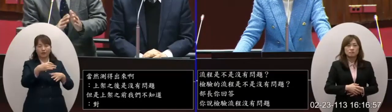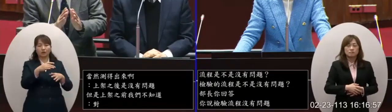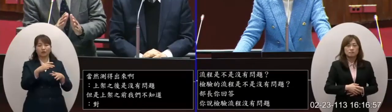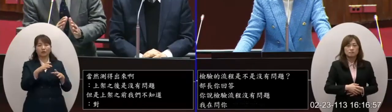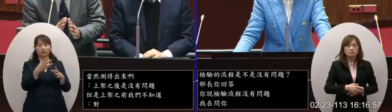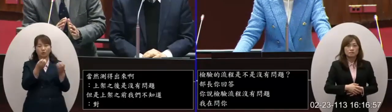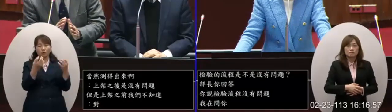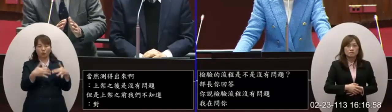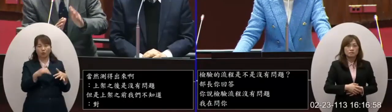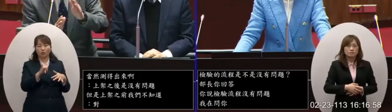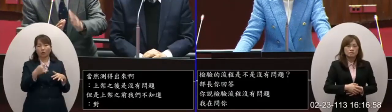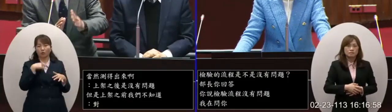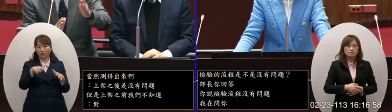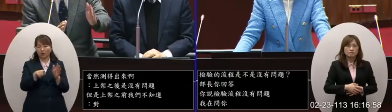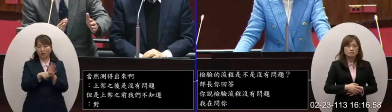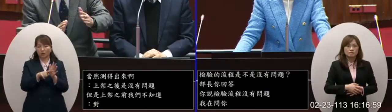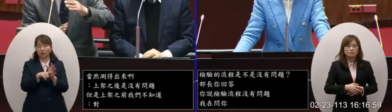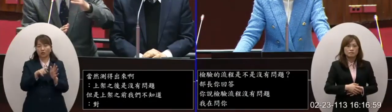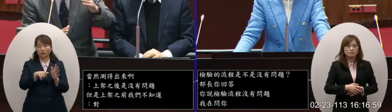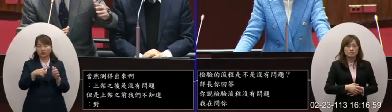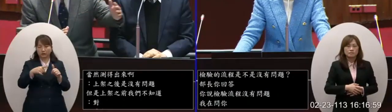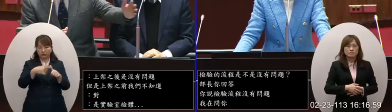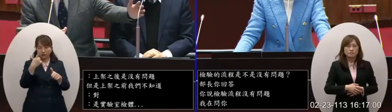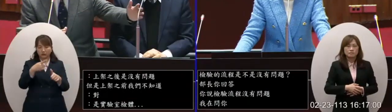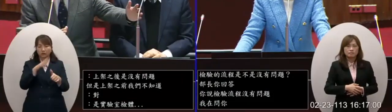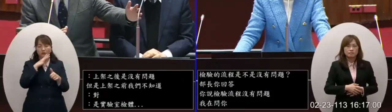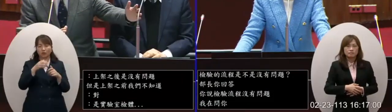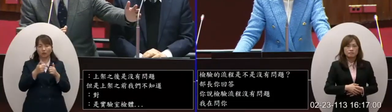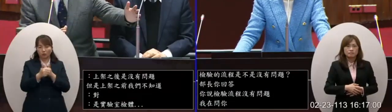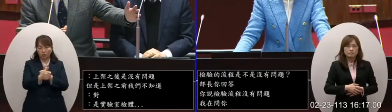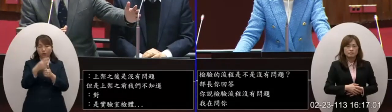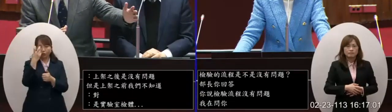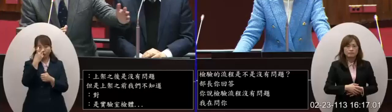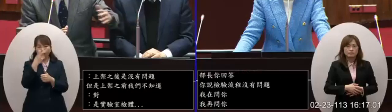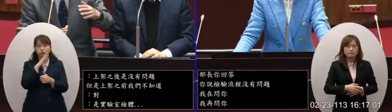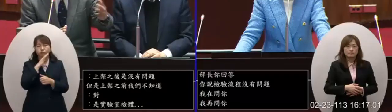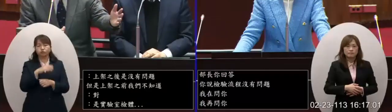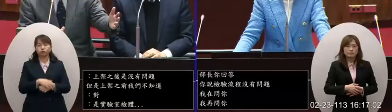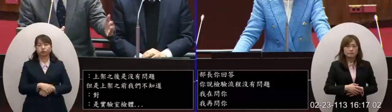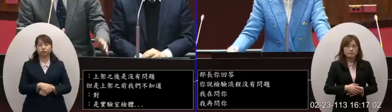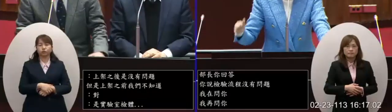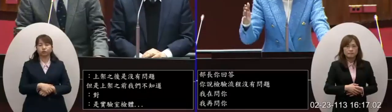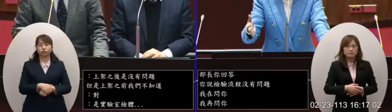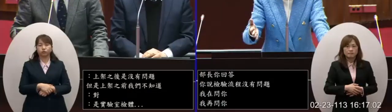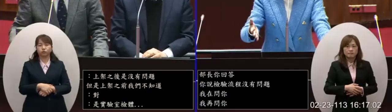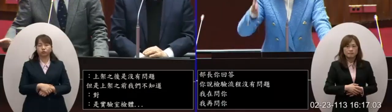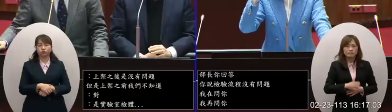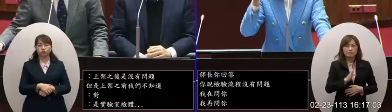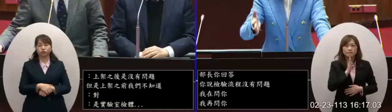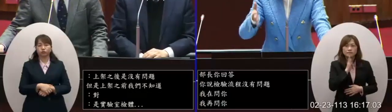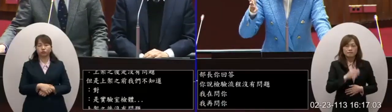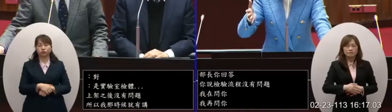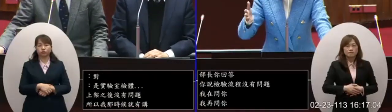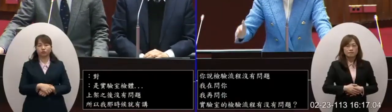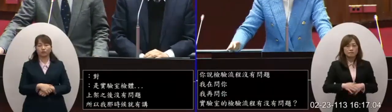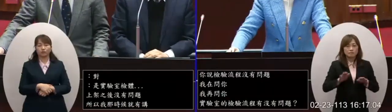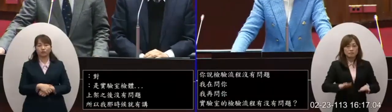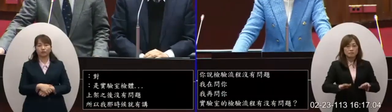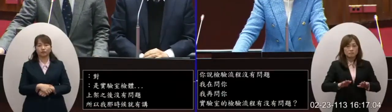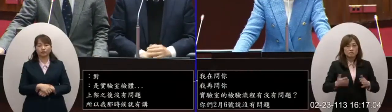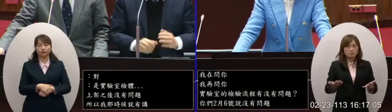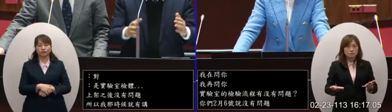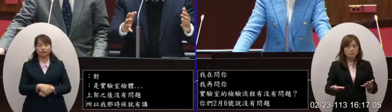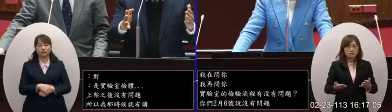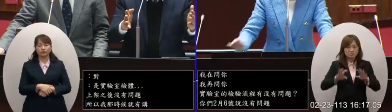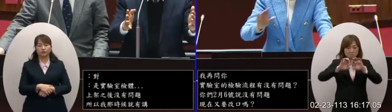以我那时候就要讲前处理要开始查， 前处理要开始查了， 要开始查。 是，那现在真相未